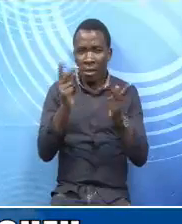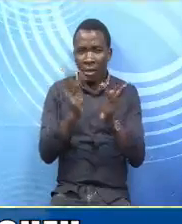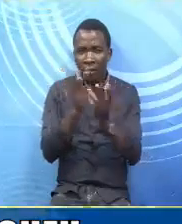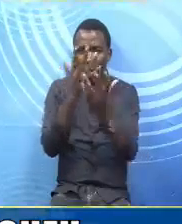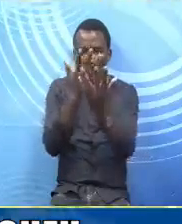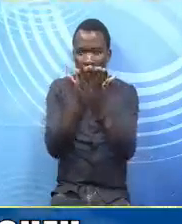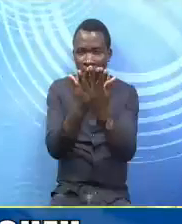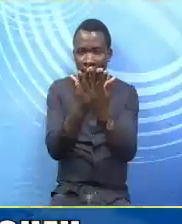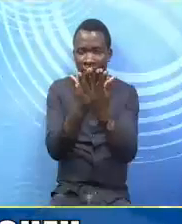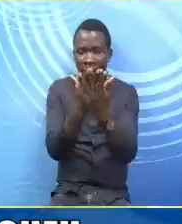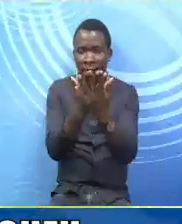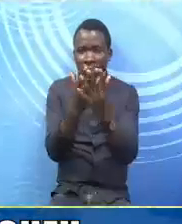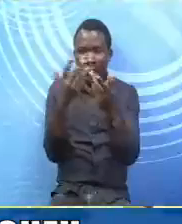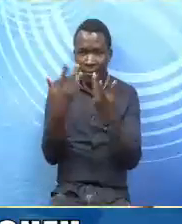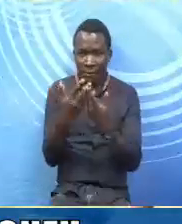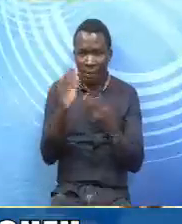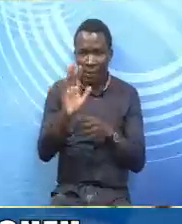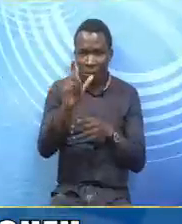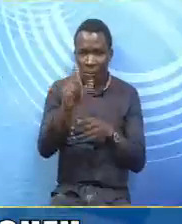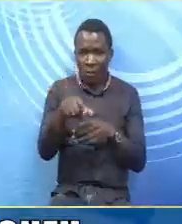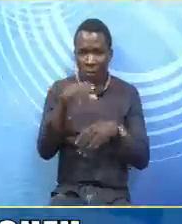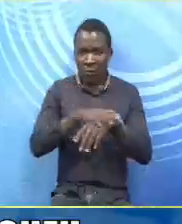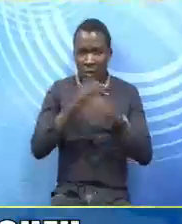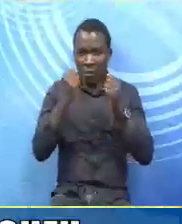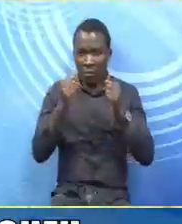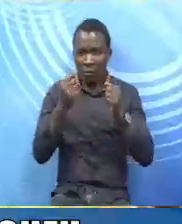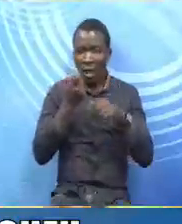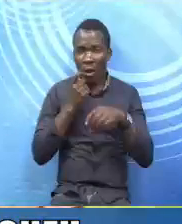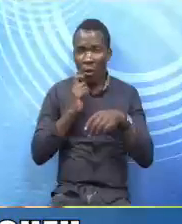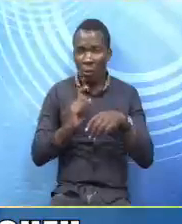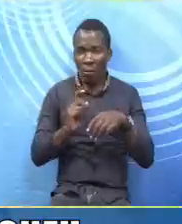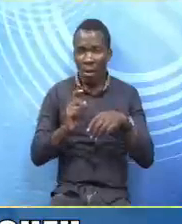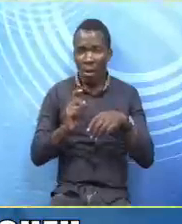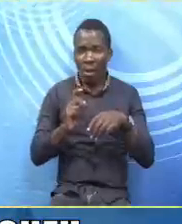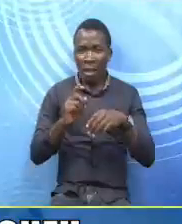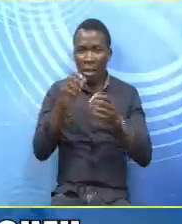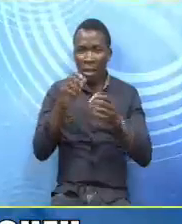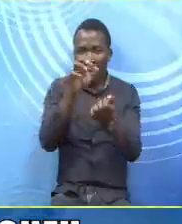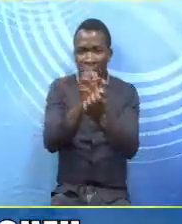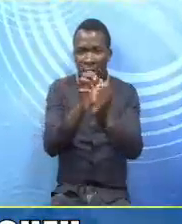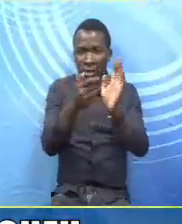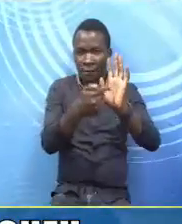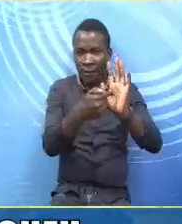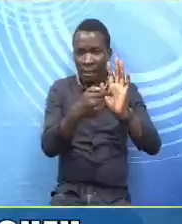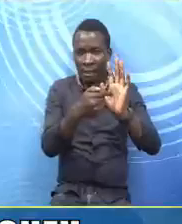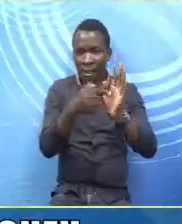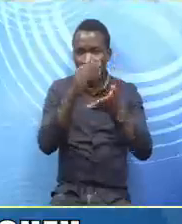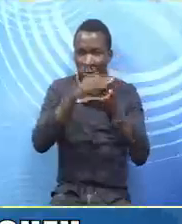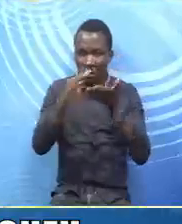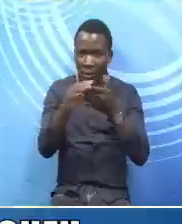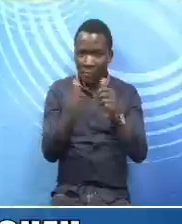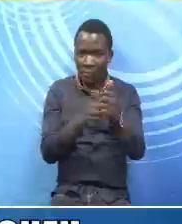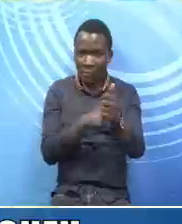gikwiriye umuntu wafashe umwana ku ngufu agomba guhanwa by'intanga kuko mba uri umunyamakuru ariko tubabarire abandi bikurikirane mu